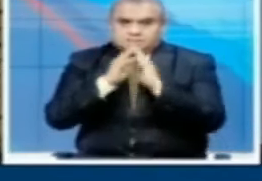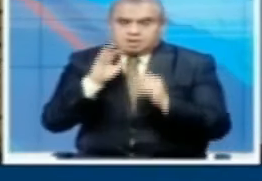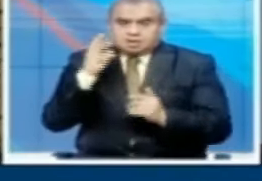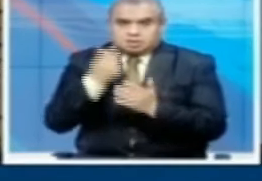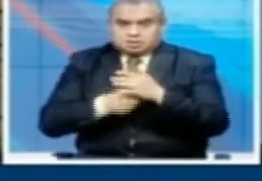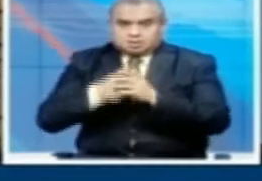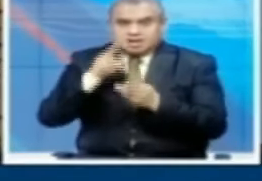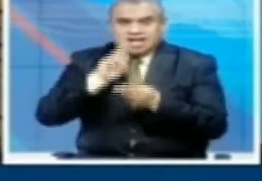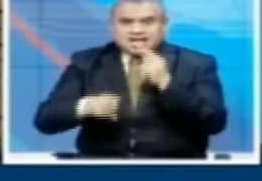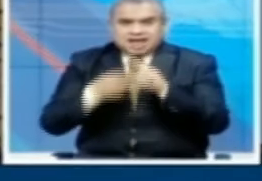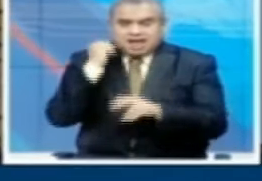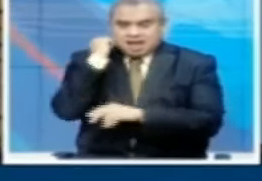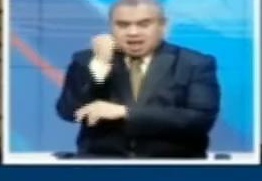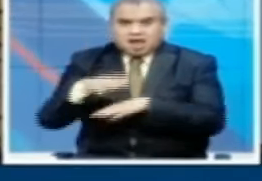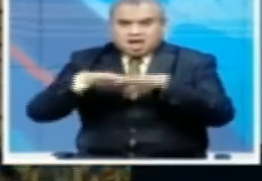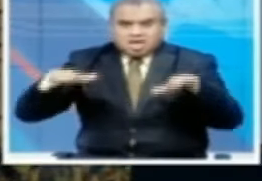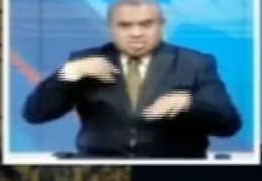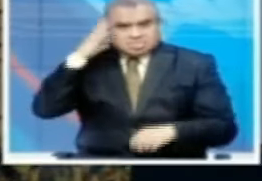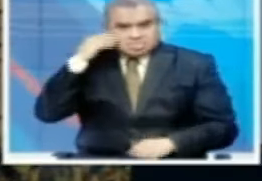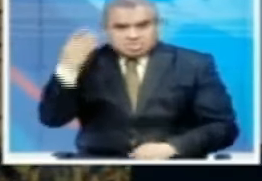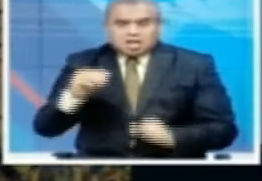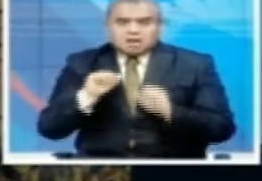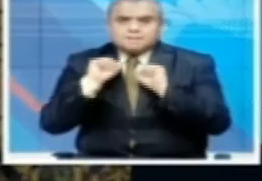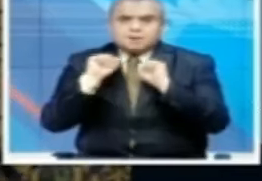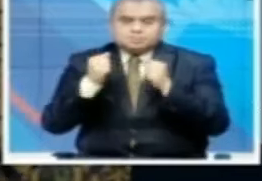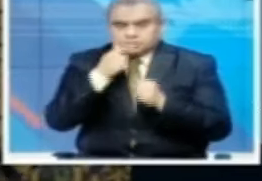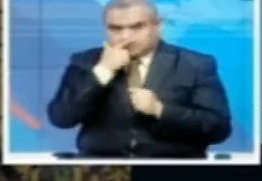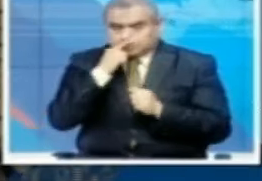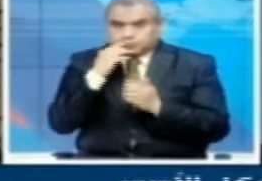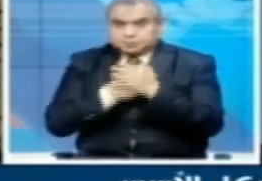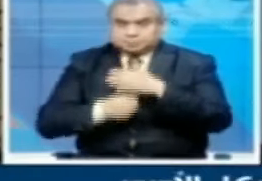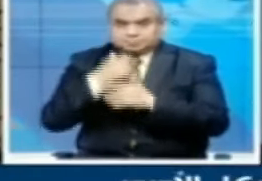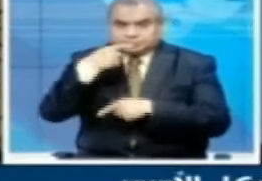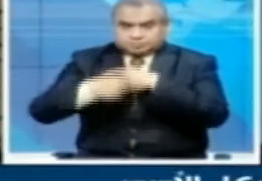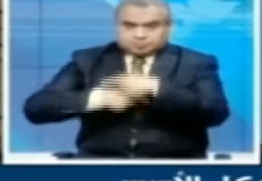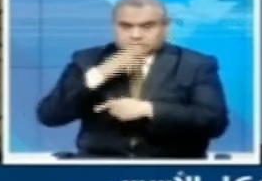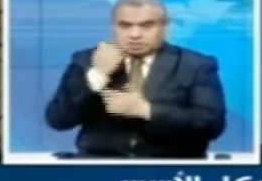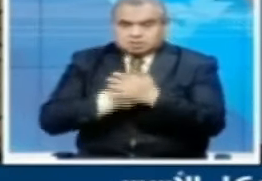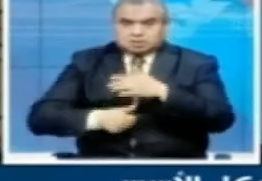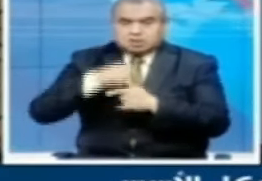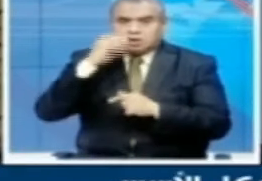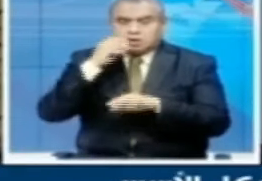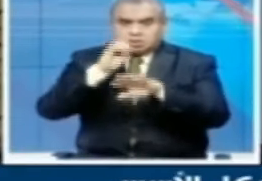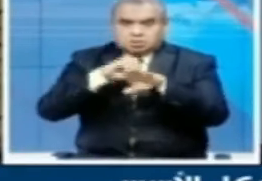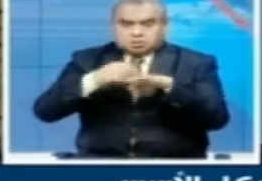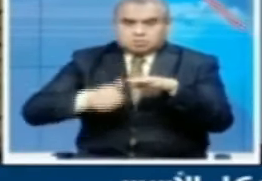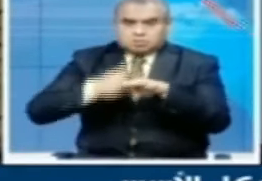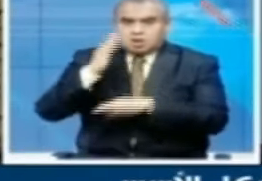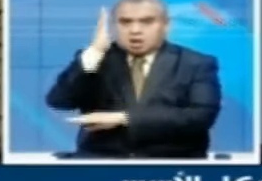وعدم التفريط في شبر واحد منه، وهو منهج طالما شكل الأسس